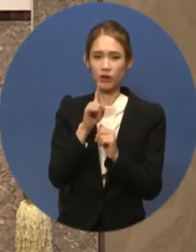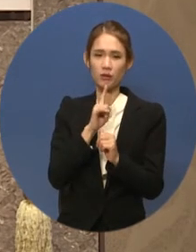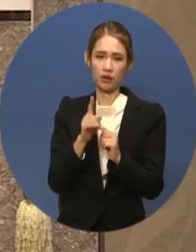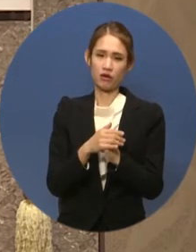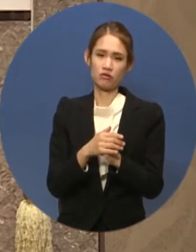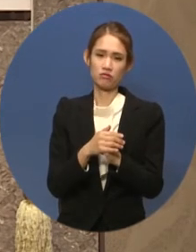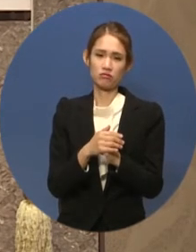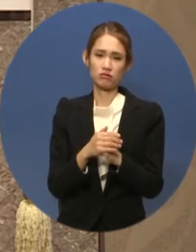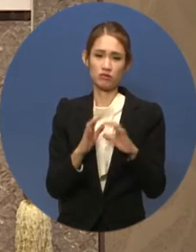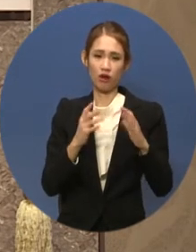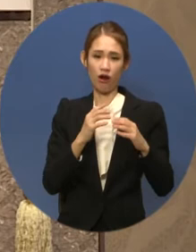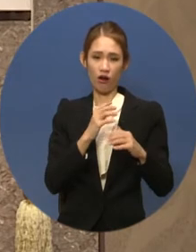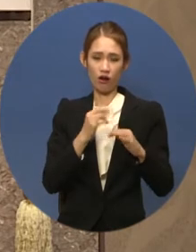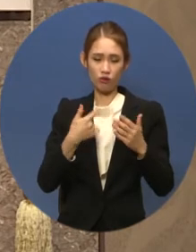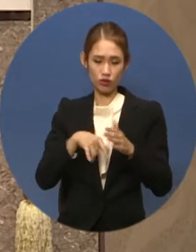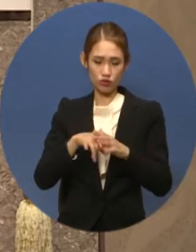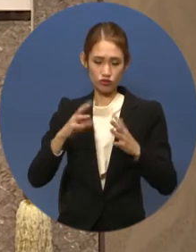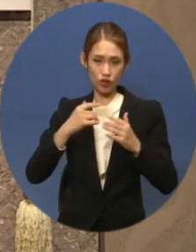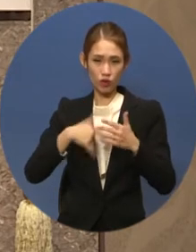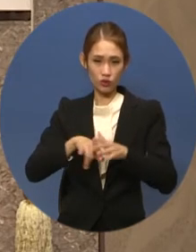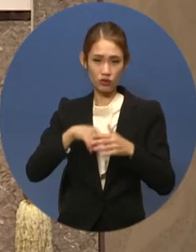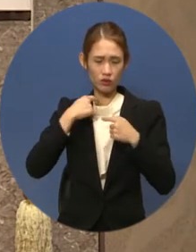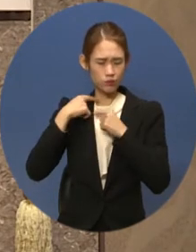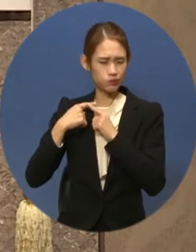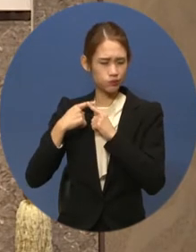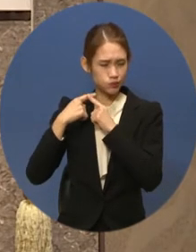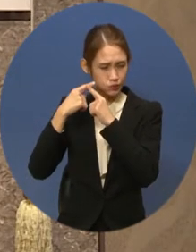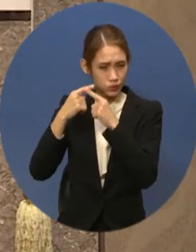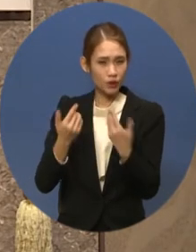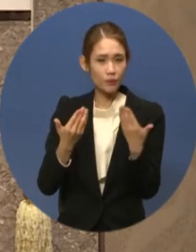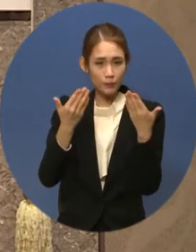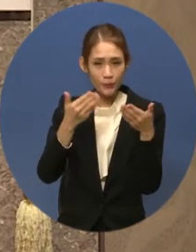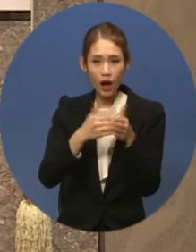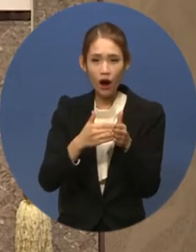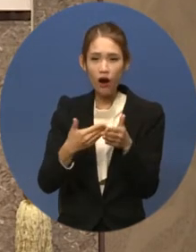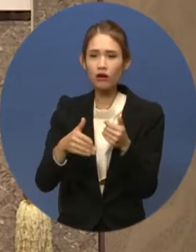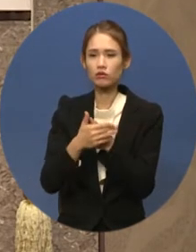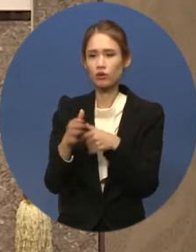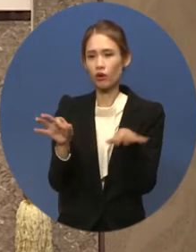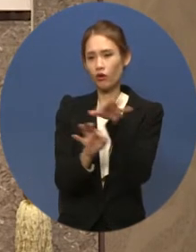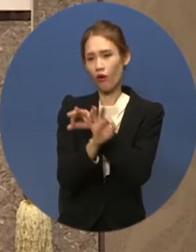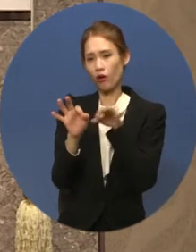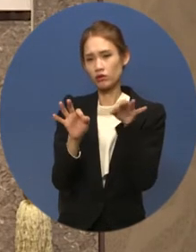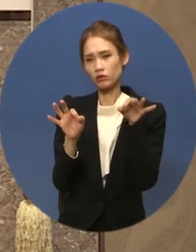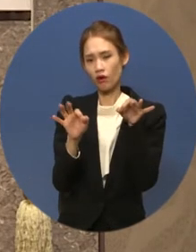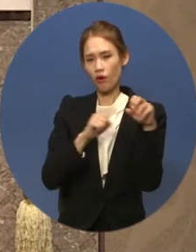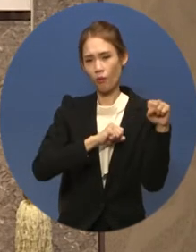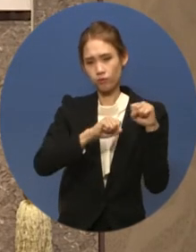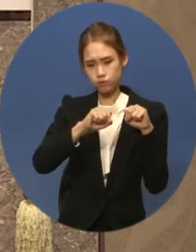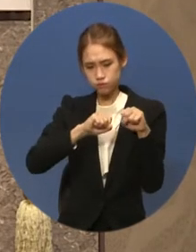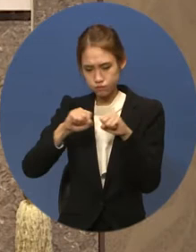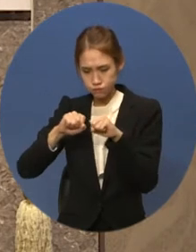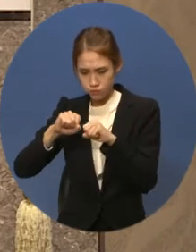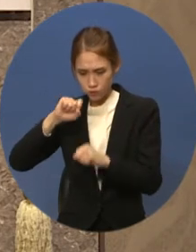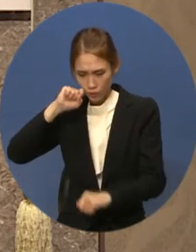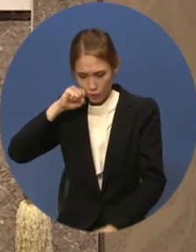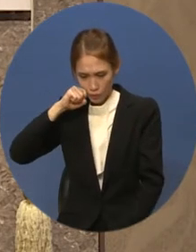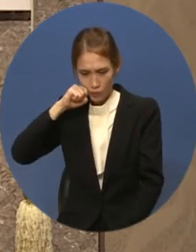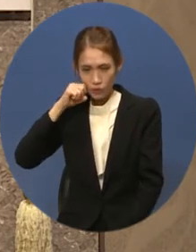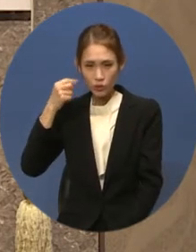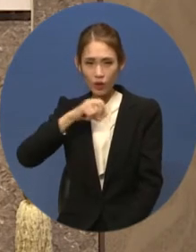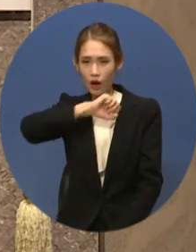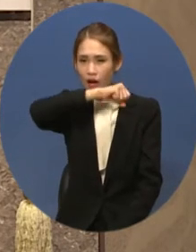나라를 위해서 국가를 위해서 희생하고 헌신하신 얻는 데에 그로 인해서 경제적으로도 활동을 하기 어려운 상태에 또